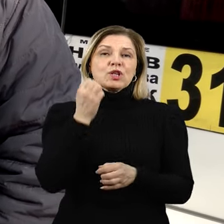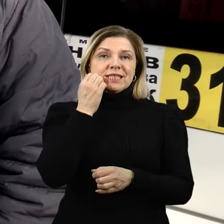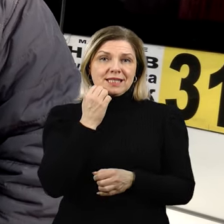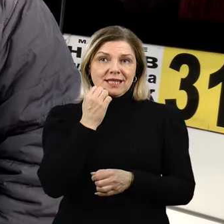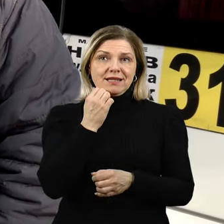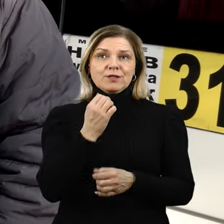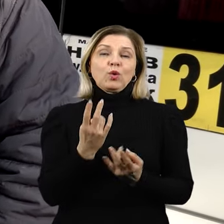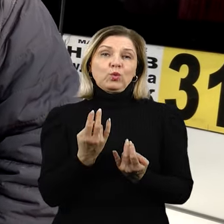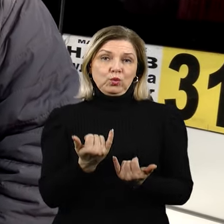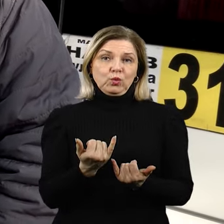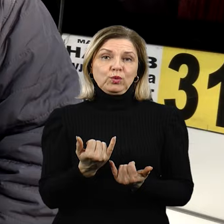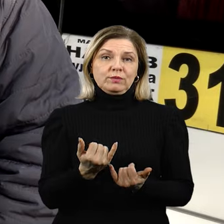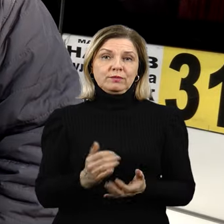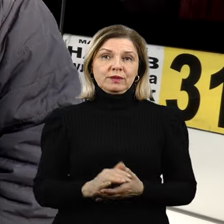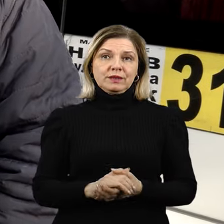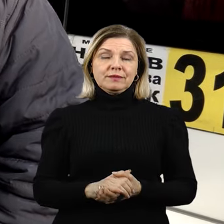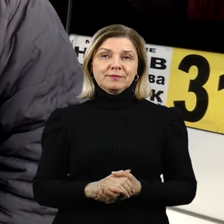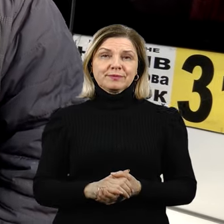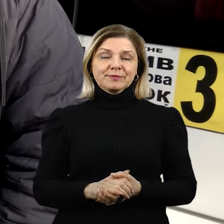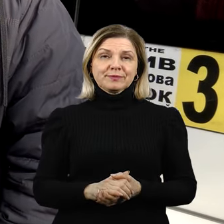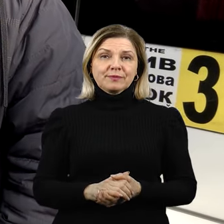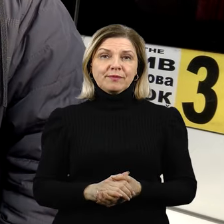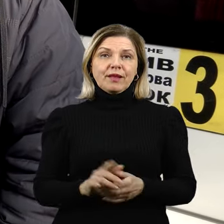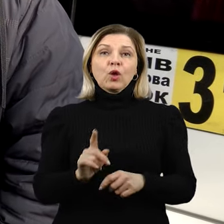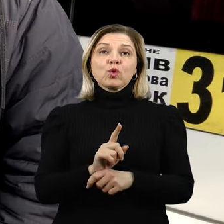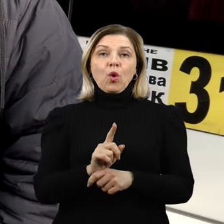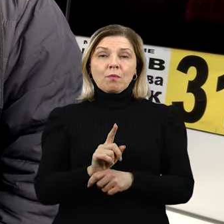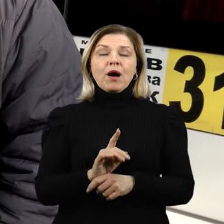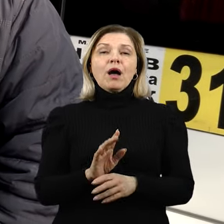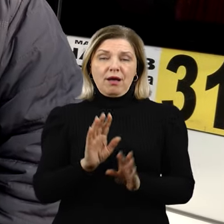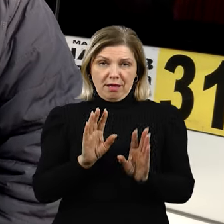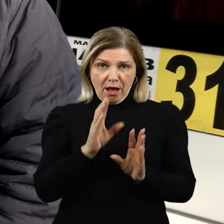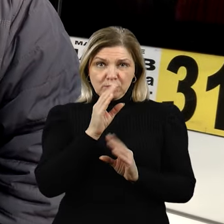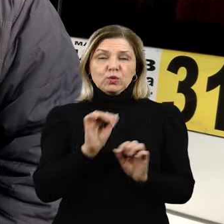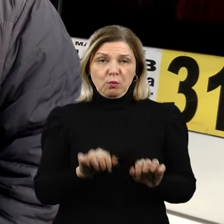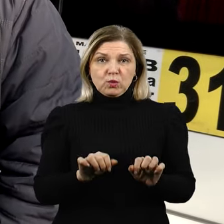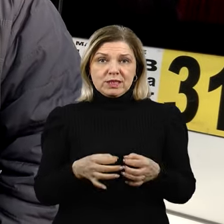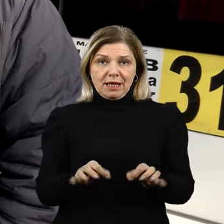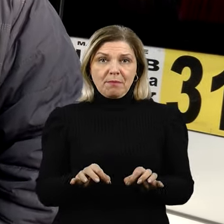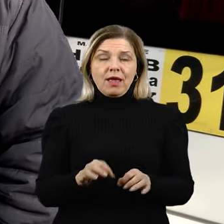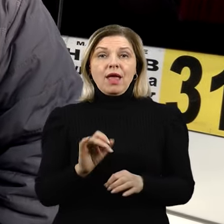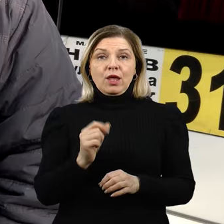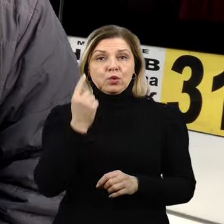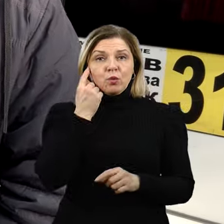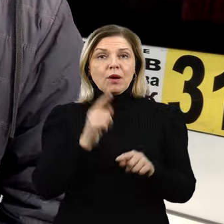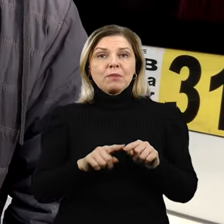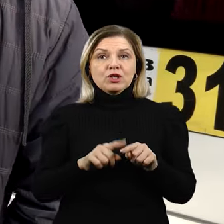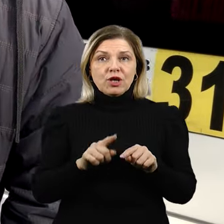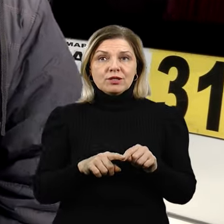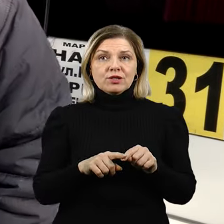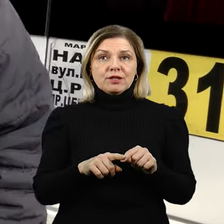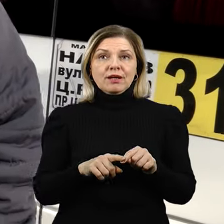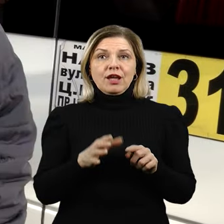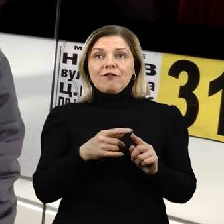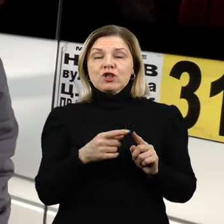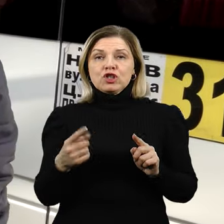Ну, в принципі, ще норма допустима. Я думаю, що в ближайшее время, буквально в